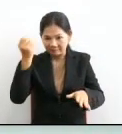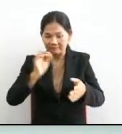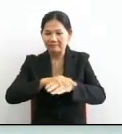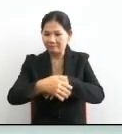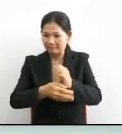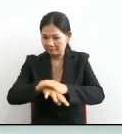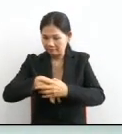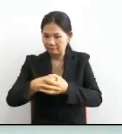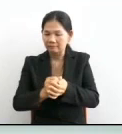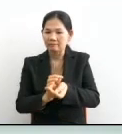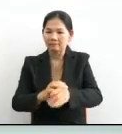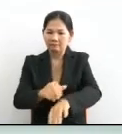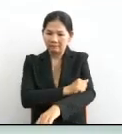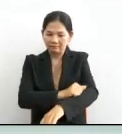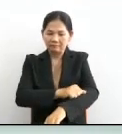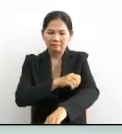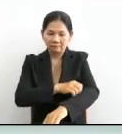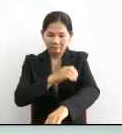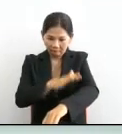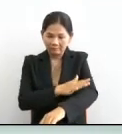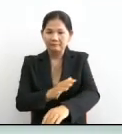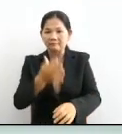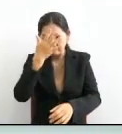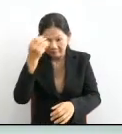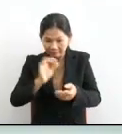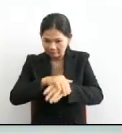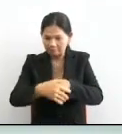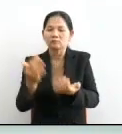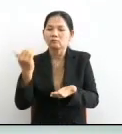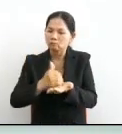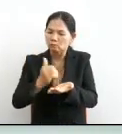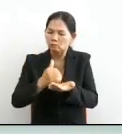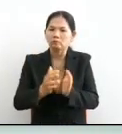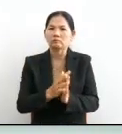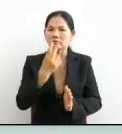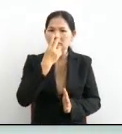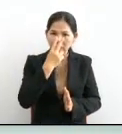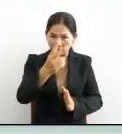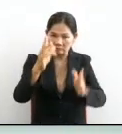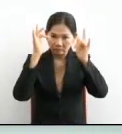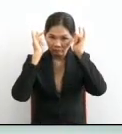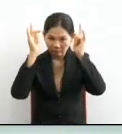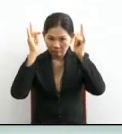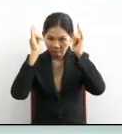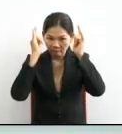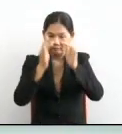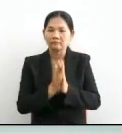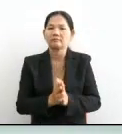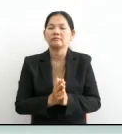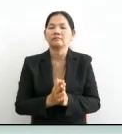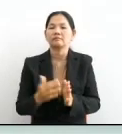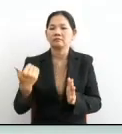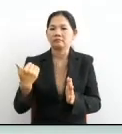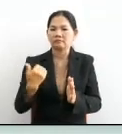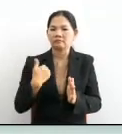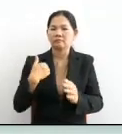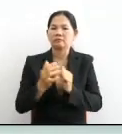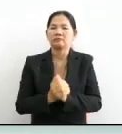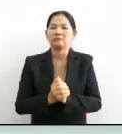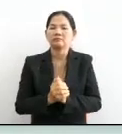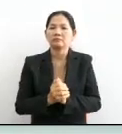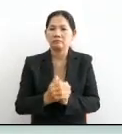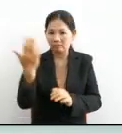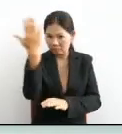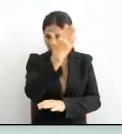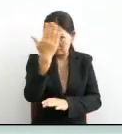ăn đại nâng sắm bú à co được chơi là con nè cha hai vị sếp tam đan cam người riêng đọc bài này cứ tam tam